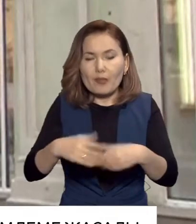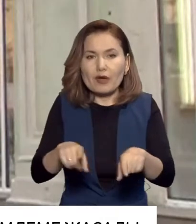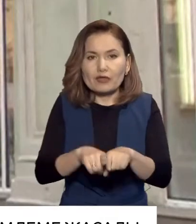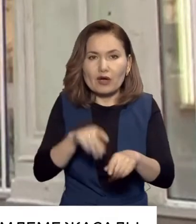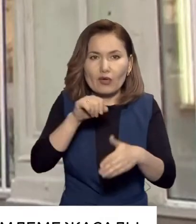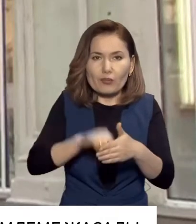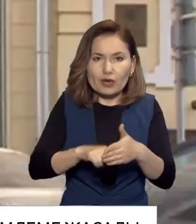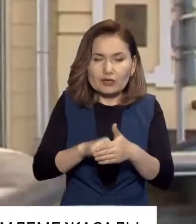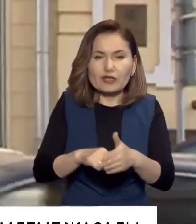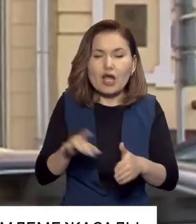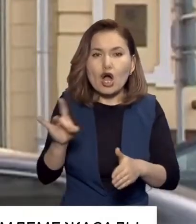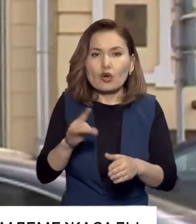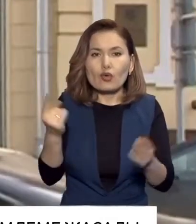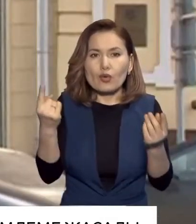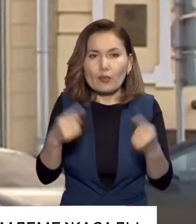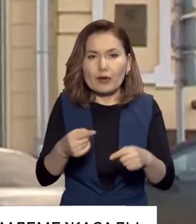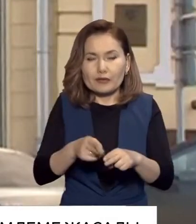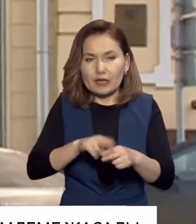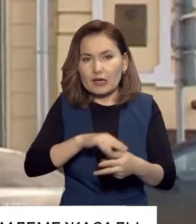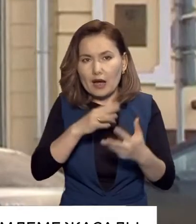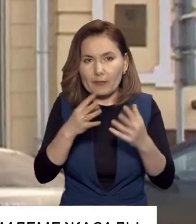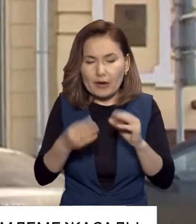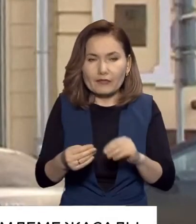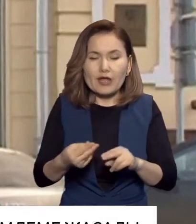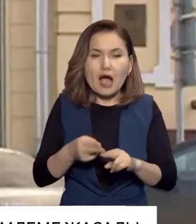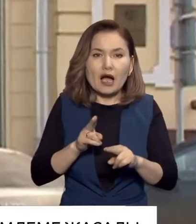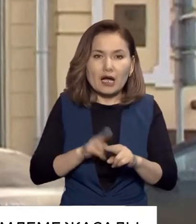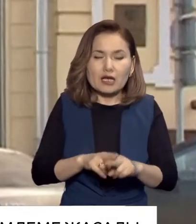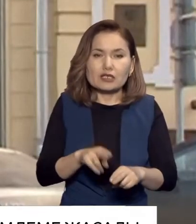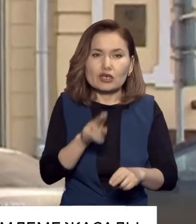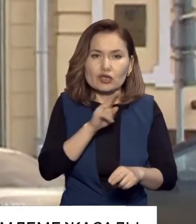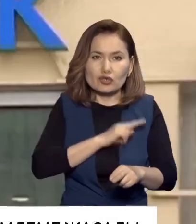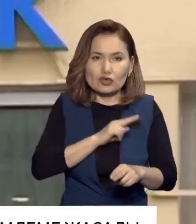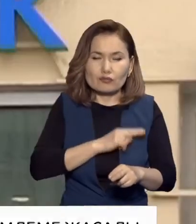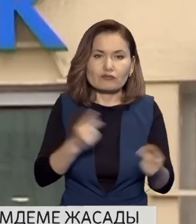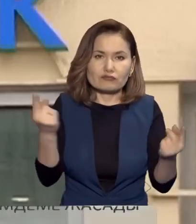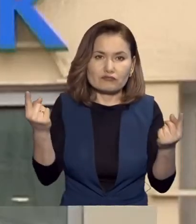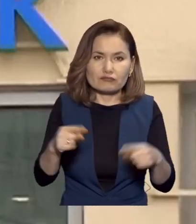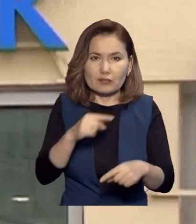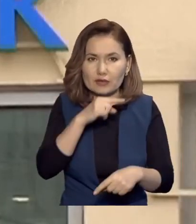Ресейдің ұзақ мерзімді рейтингін инвестициялық емес деңгейіне дейін түсіріп тастады.